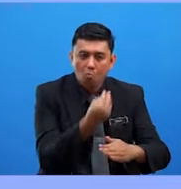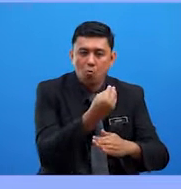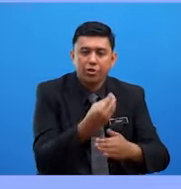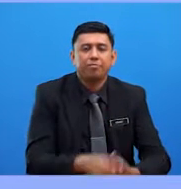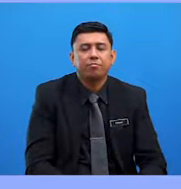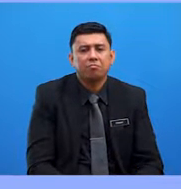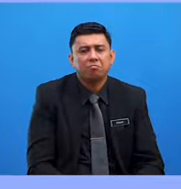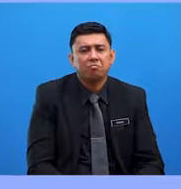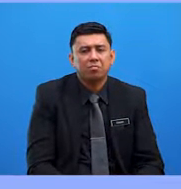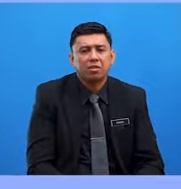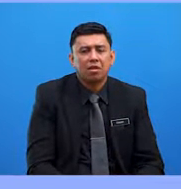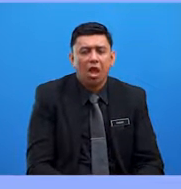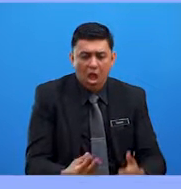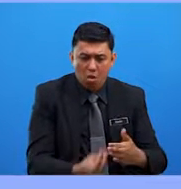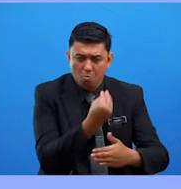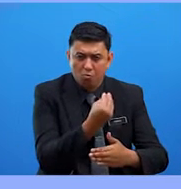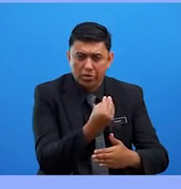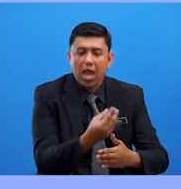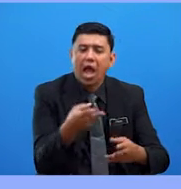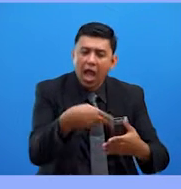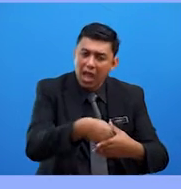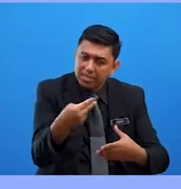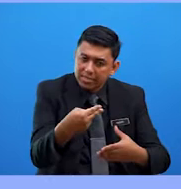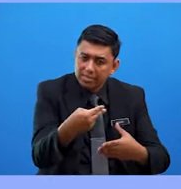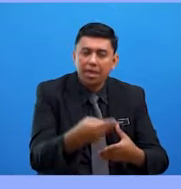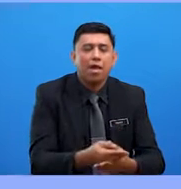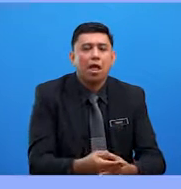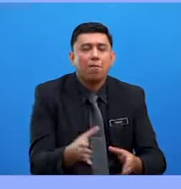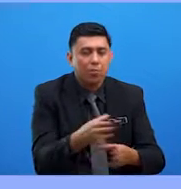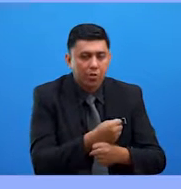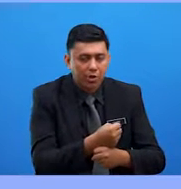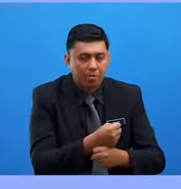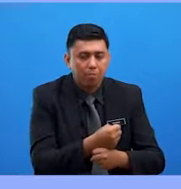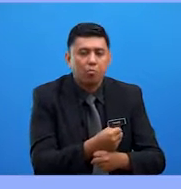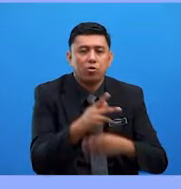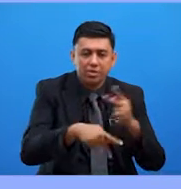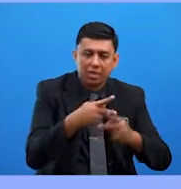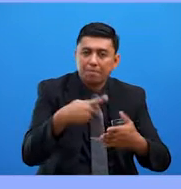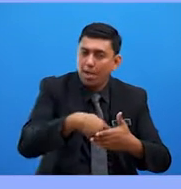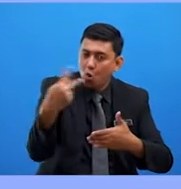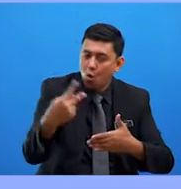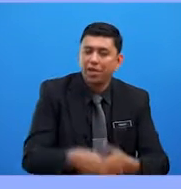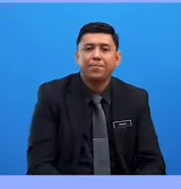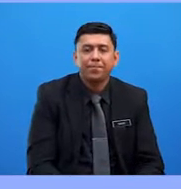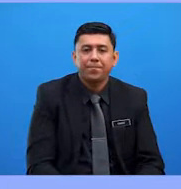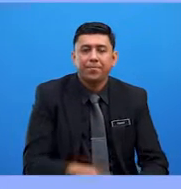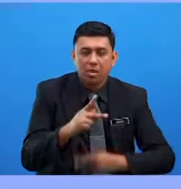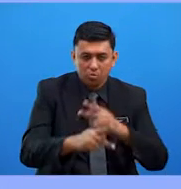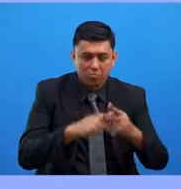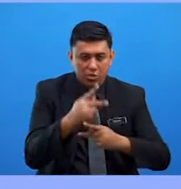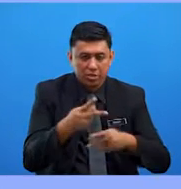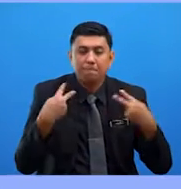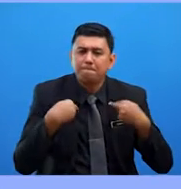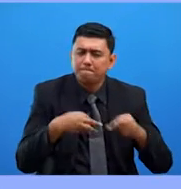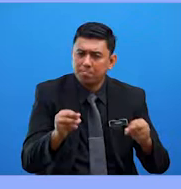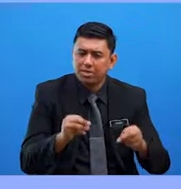Output pula merupakan hasil yang diperoleh daripada proses pengeluaran. Proses